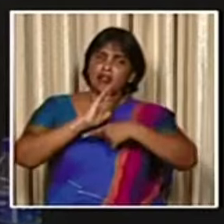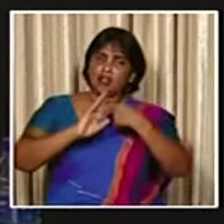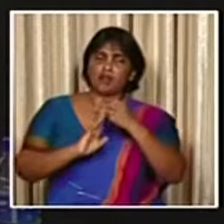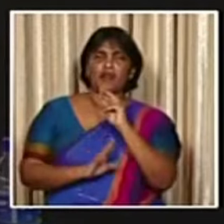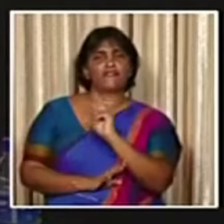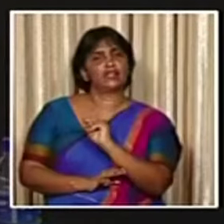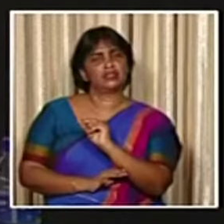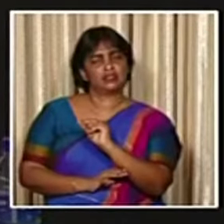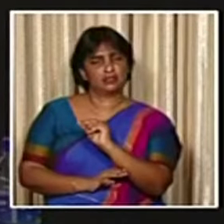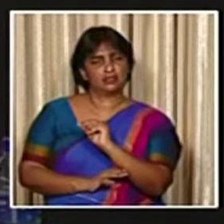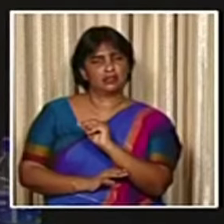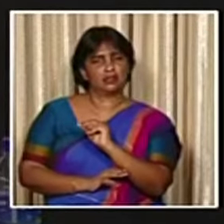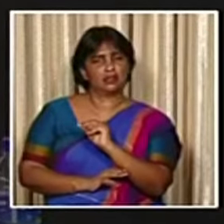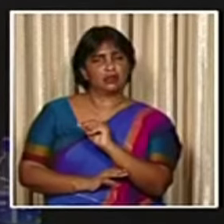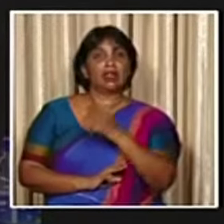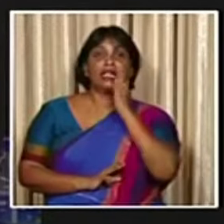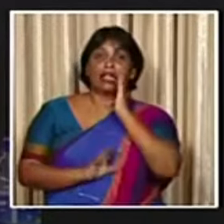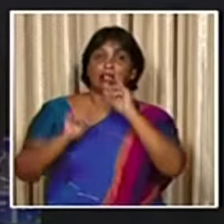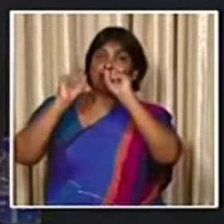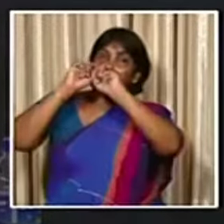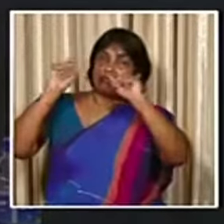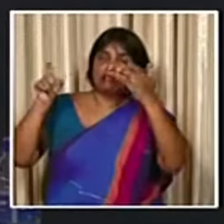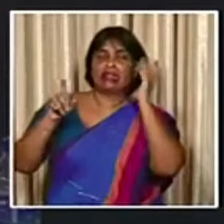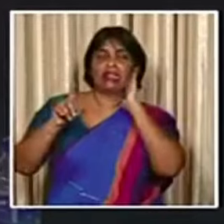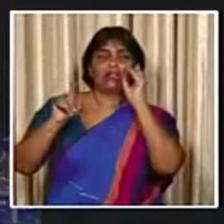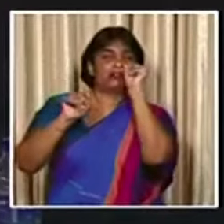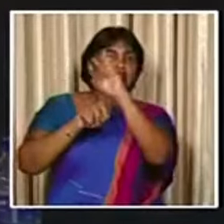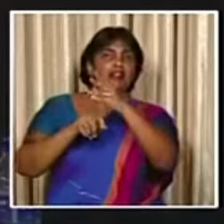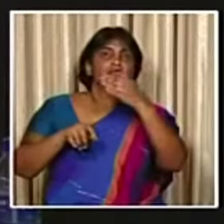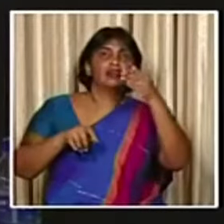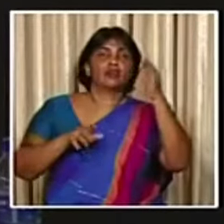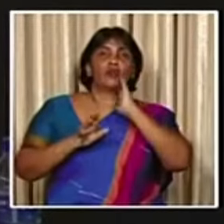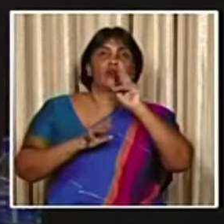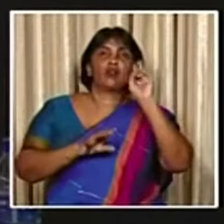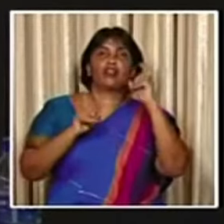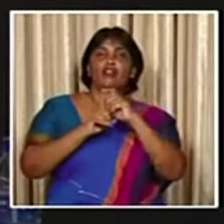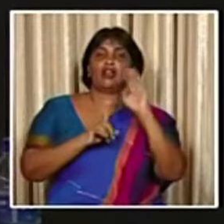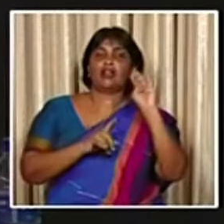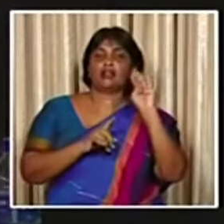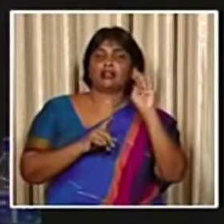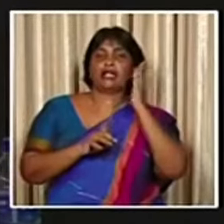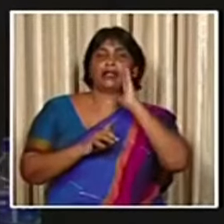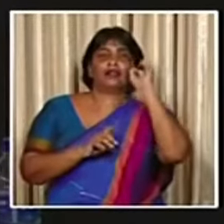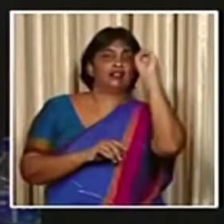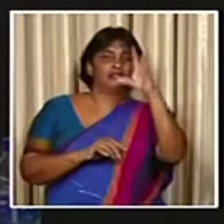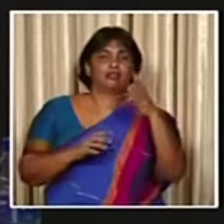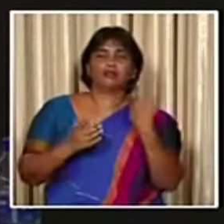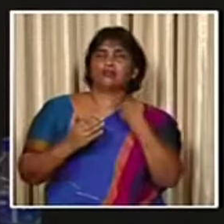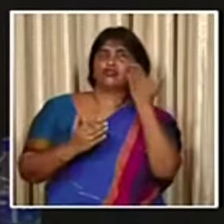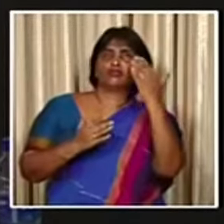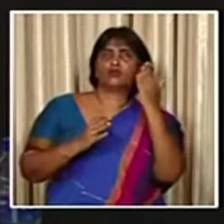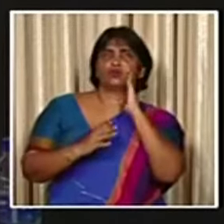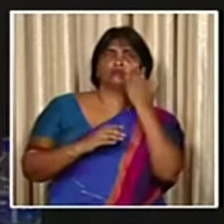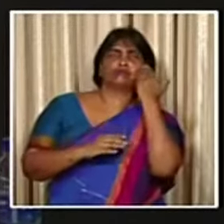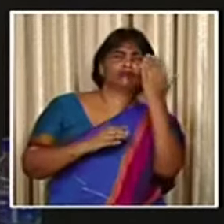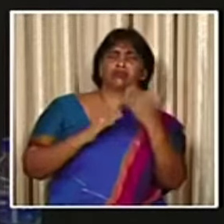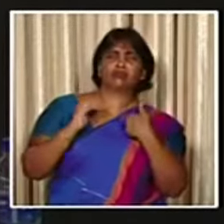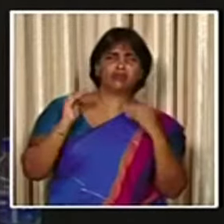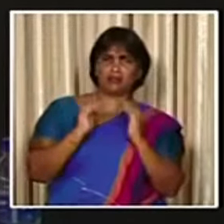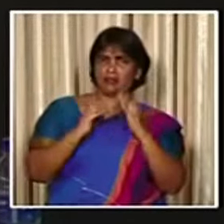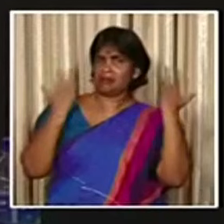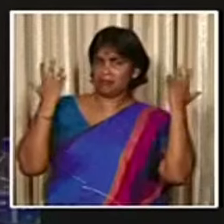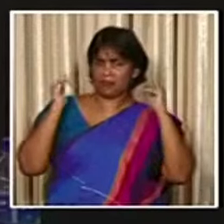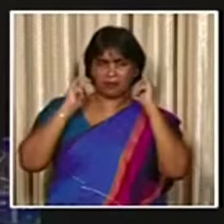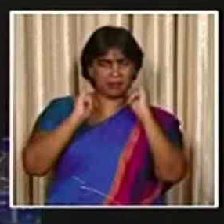ලාංකිකයට රුපියල් 20යි කියලා. ඒකත් ඉංග්‍රීසියෙන් දාලා අරකට 40 ඩොලර් 40 කියලා ඉංග්‍රීසියෙන් දාලා. ඉතින් බැලු බැල්මට පේනවා